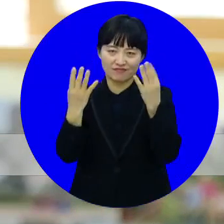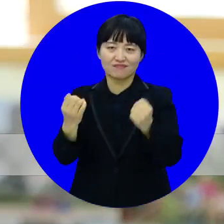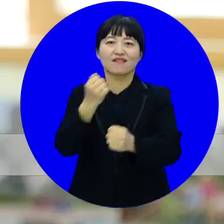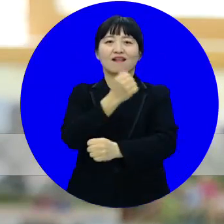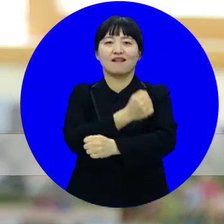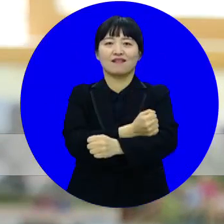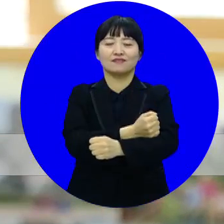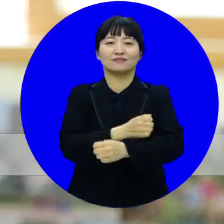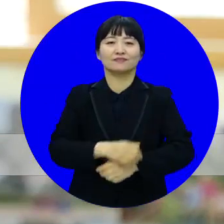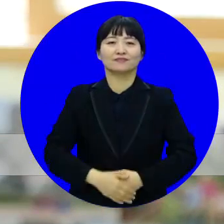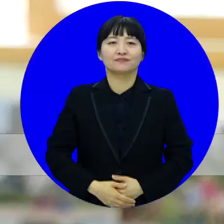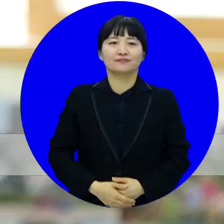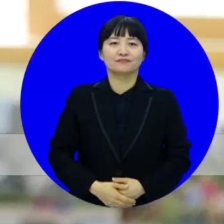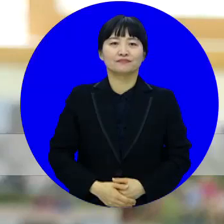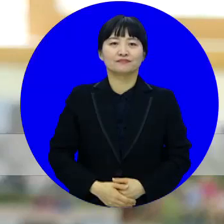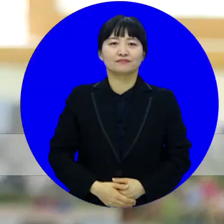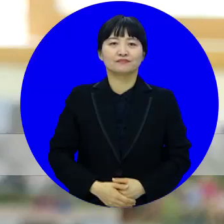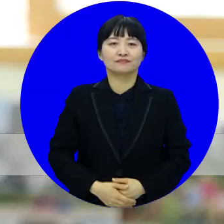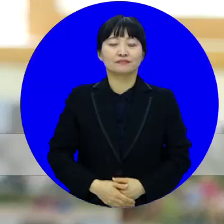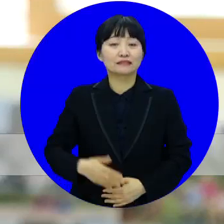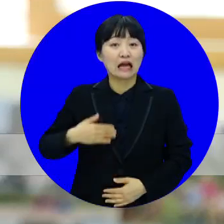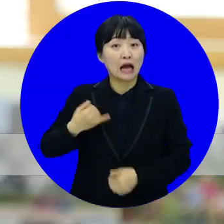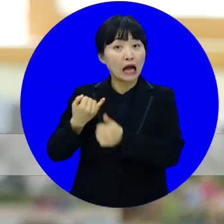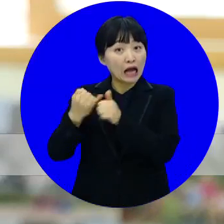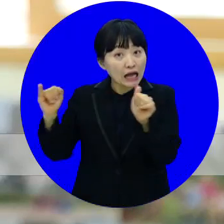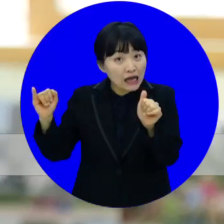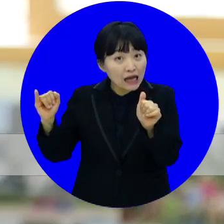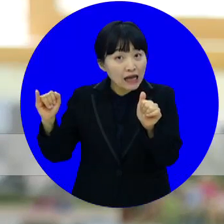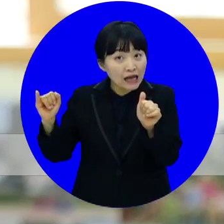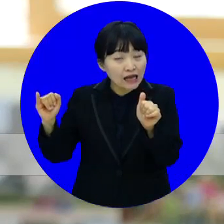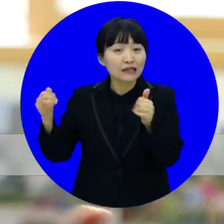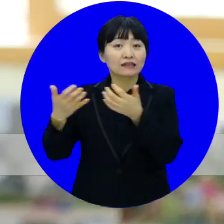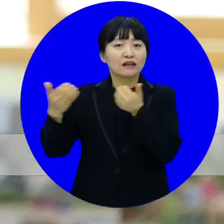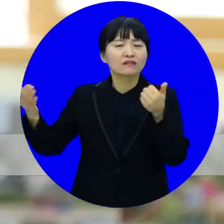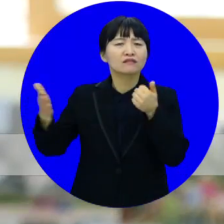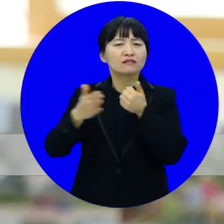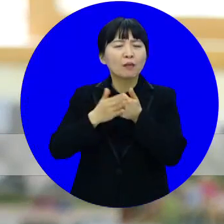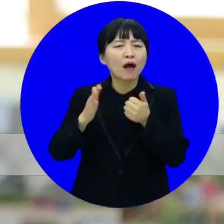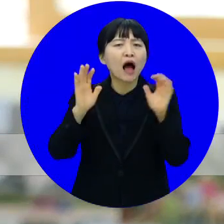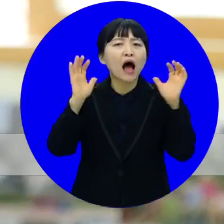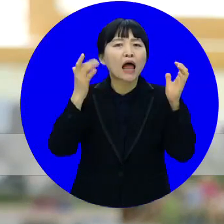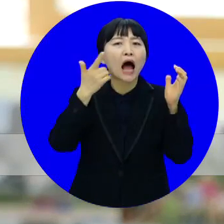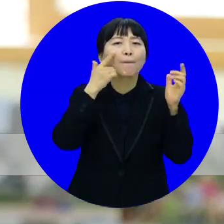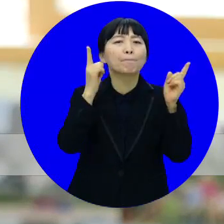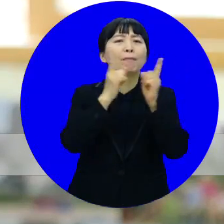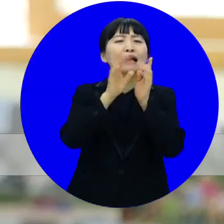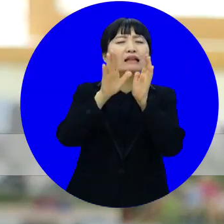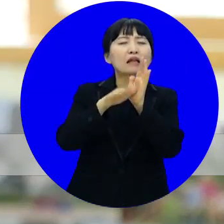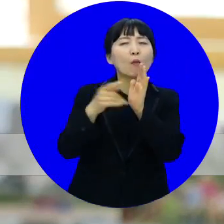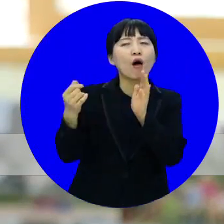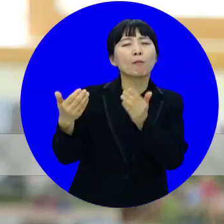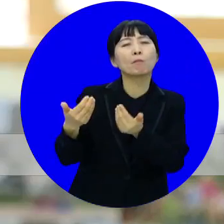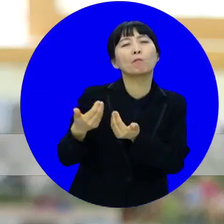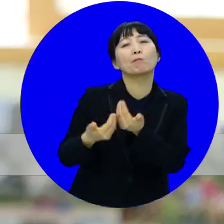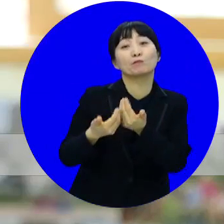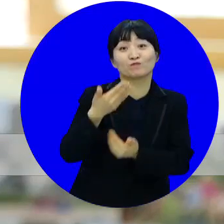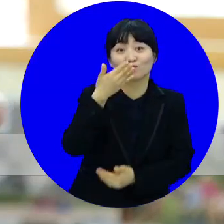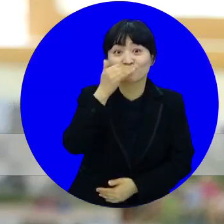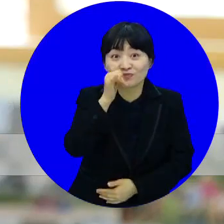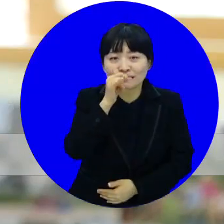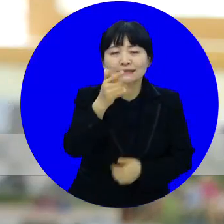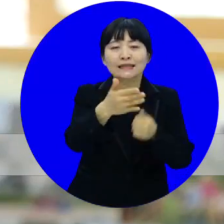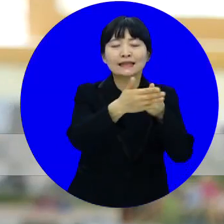카톡을 주로 많이 하는 편이에요. 아무래도 저희는 좀 떨어져 있다 보니까 아이랑 아빠가 만났을 때 좀 서먹할 수 있잖아요.